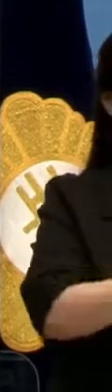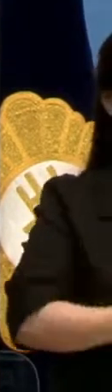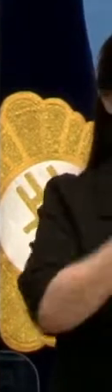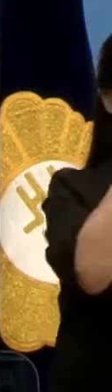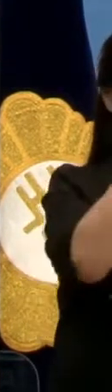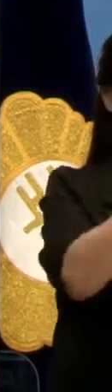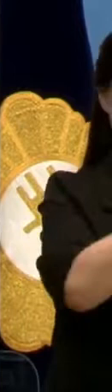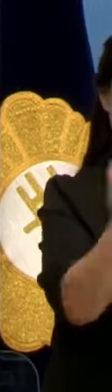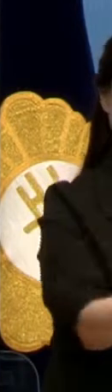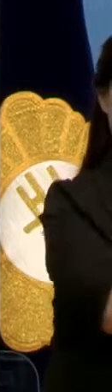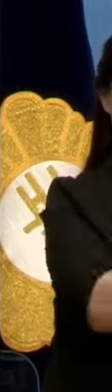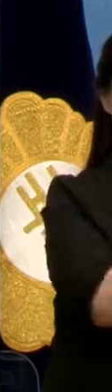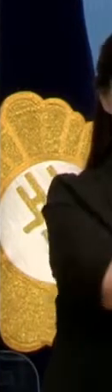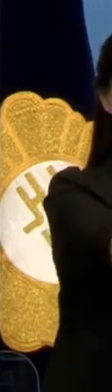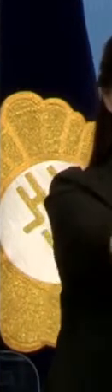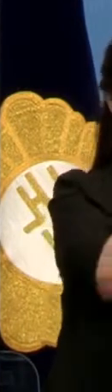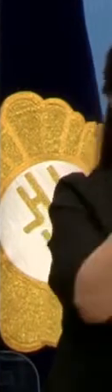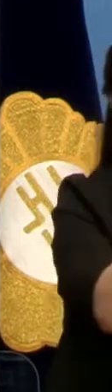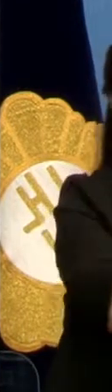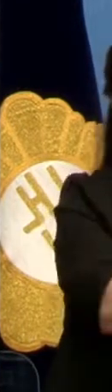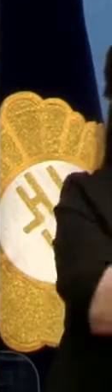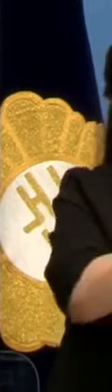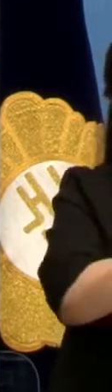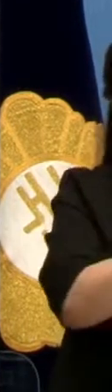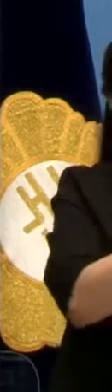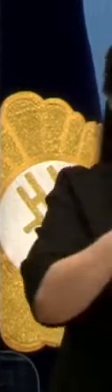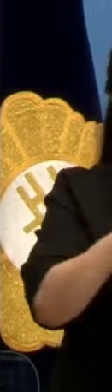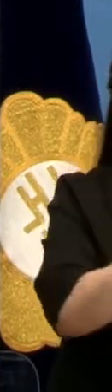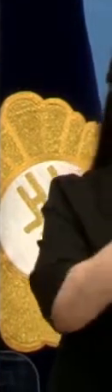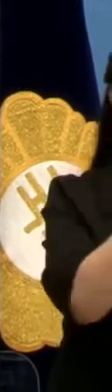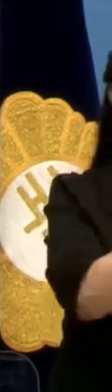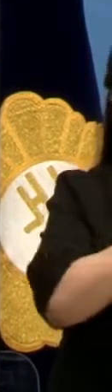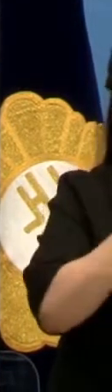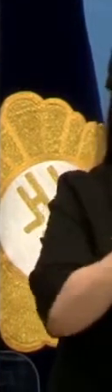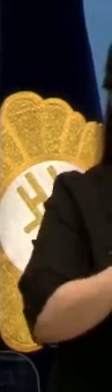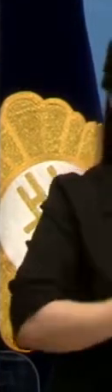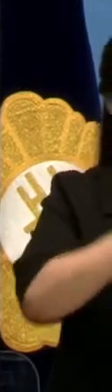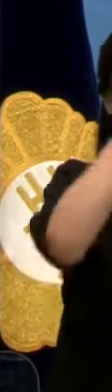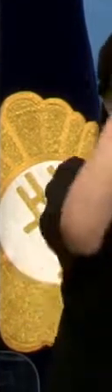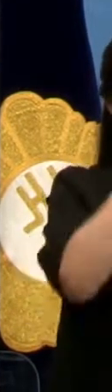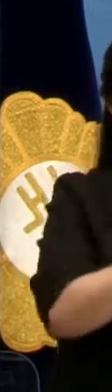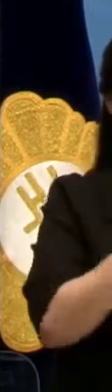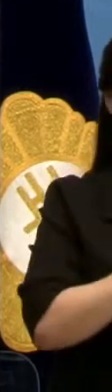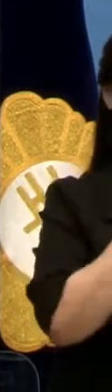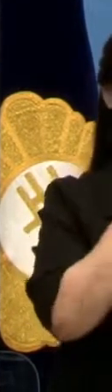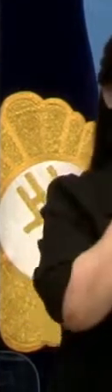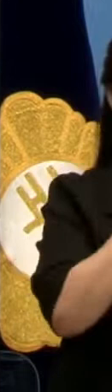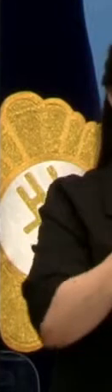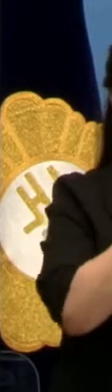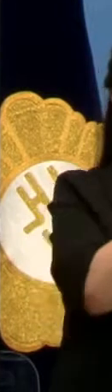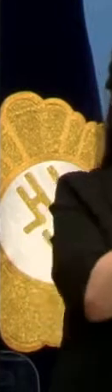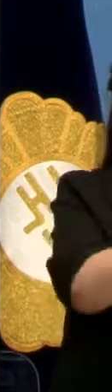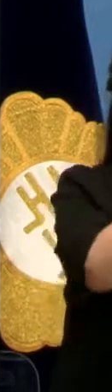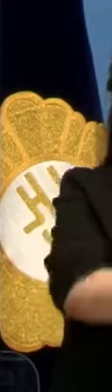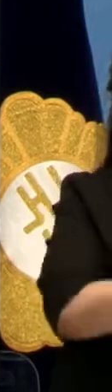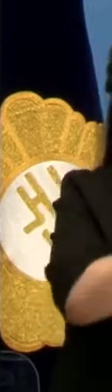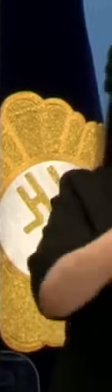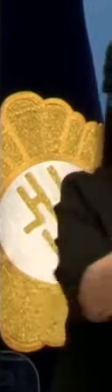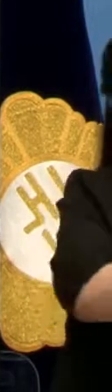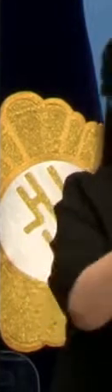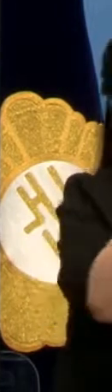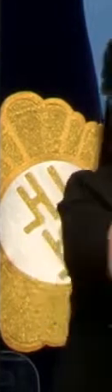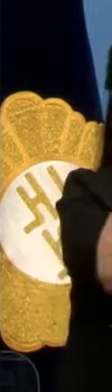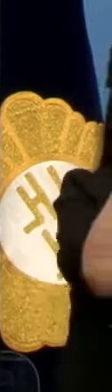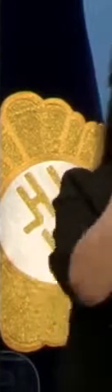실현을 위한 가장 좋은 방안에 대해 함께 토론합시다. 마지막으로 제안드립니다. 하반기 국회부터